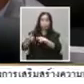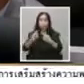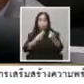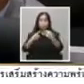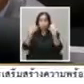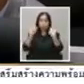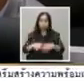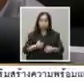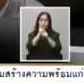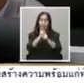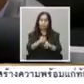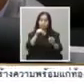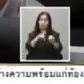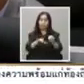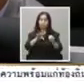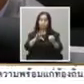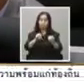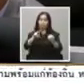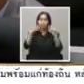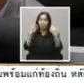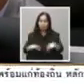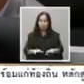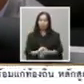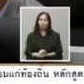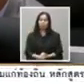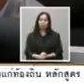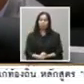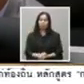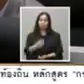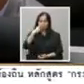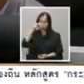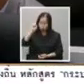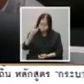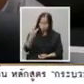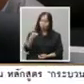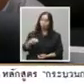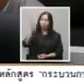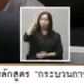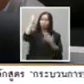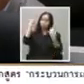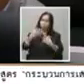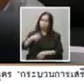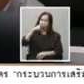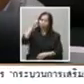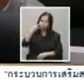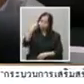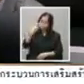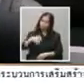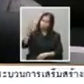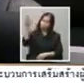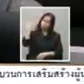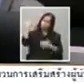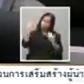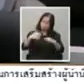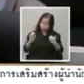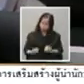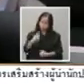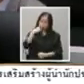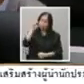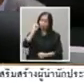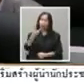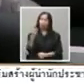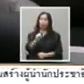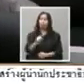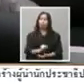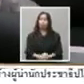แล้วซึ่งผู้อภิปรายก็ได้ขึ้นอภิปรายเรื่องนี้ไปแล้วอย่างชัดเจน ท่านประธาน ประกอบกับเรื่